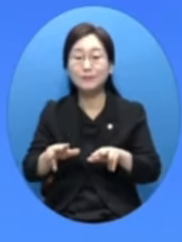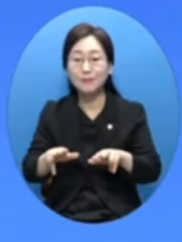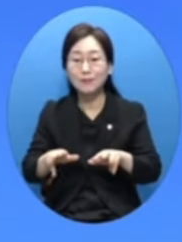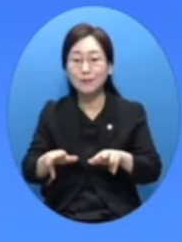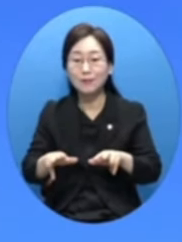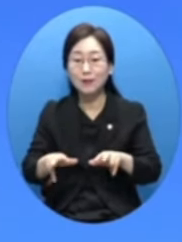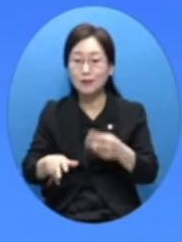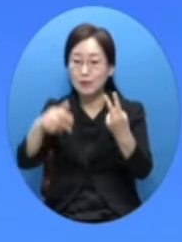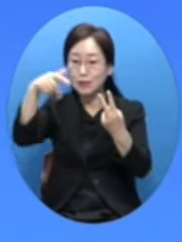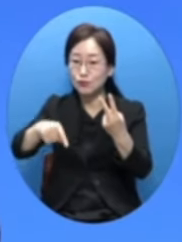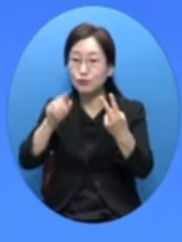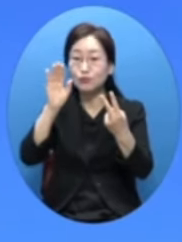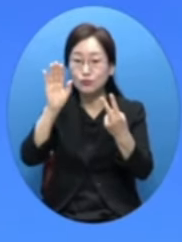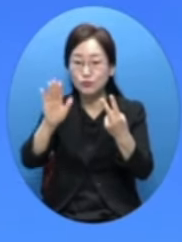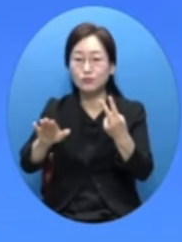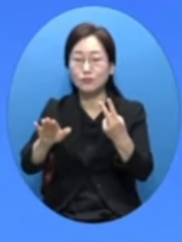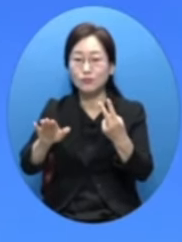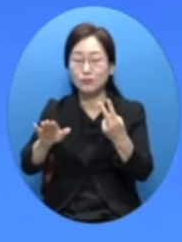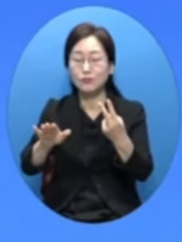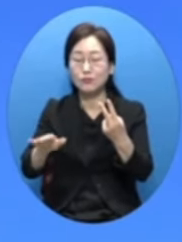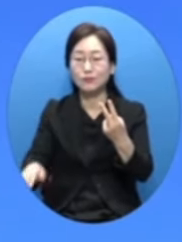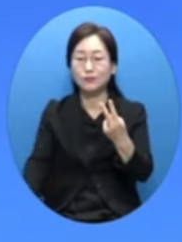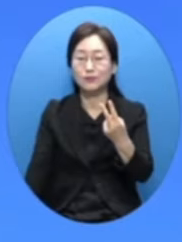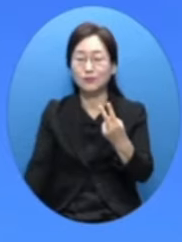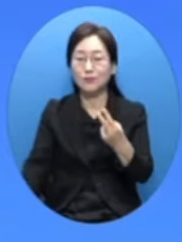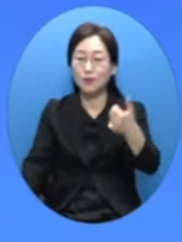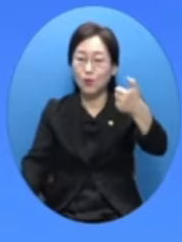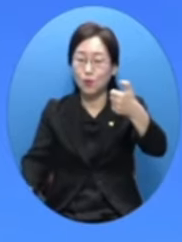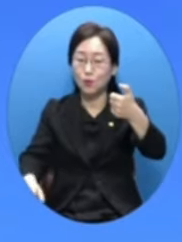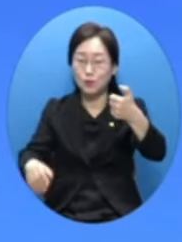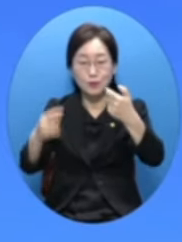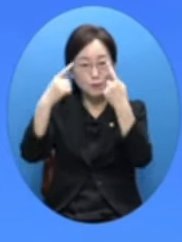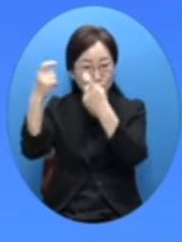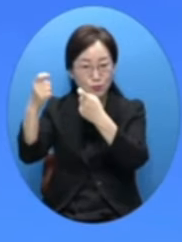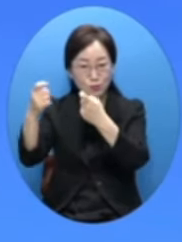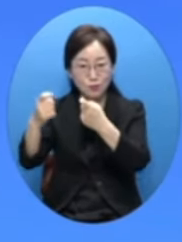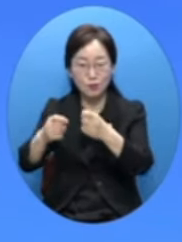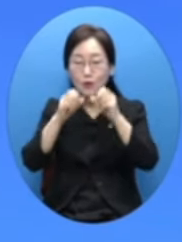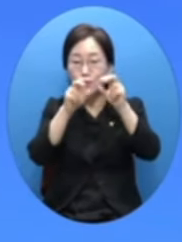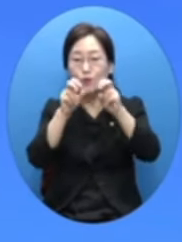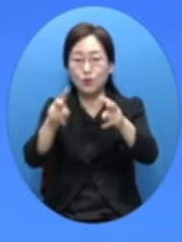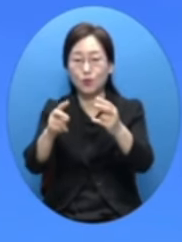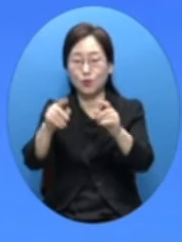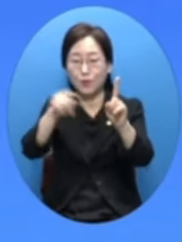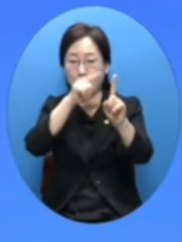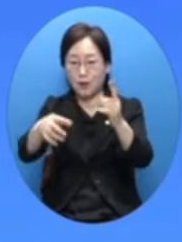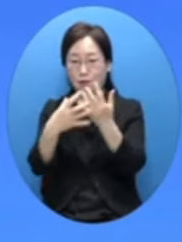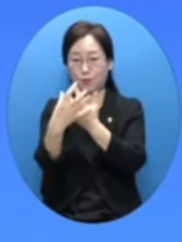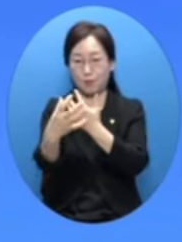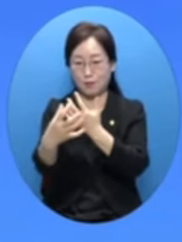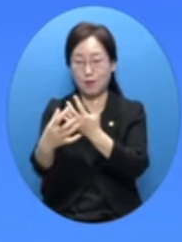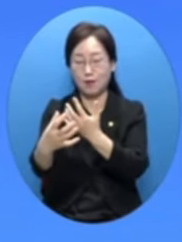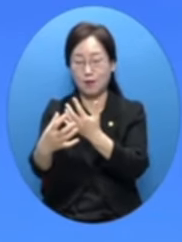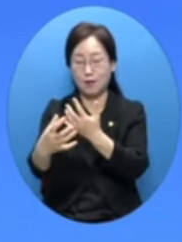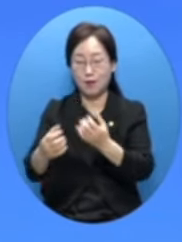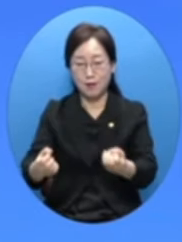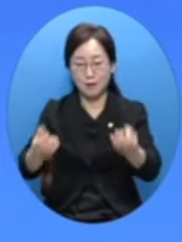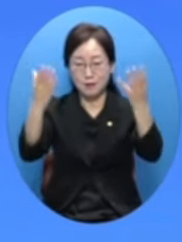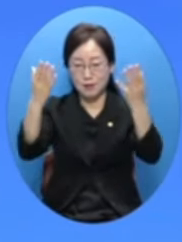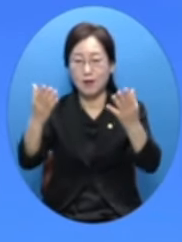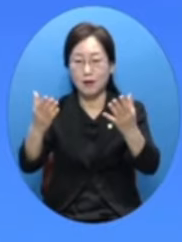두 주 후면 제 50주년 선교 대회를 가지고 선교 우리가 대회 행사를